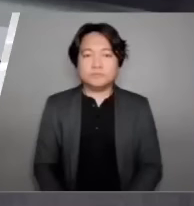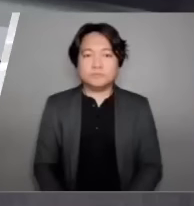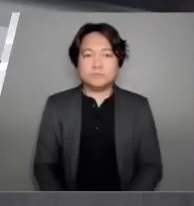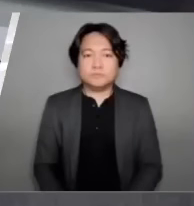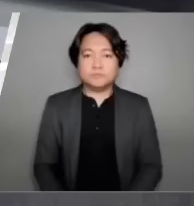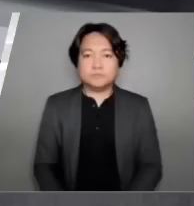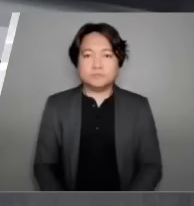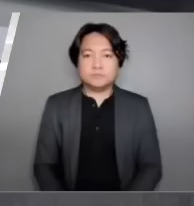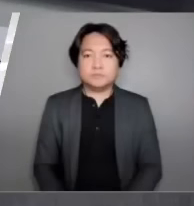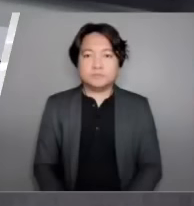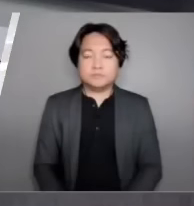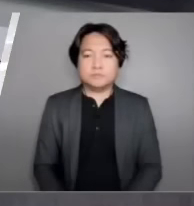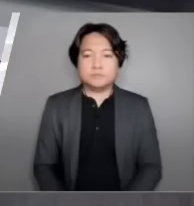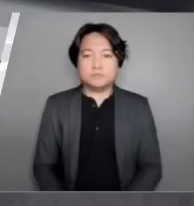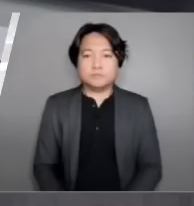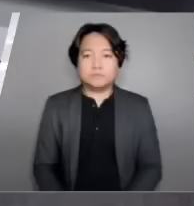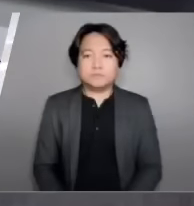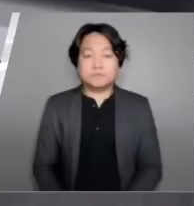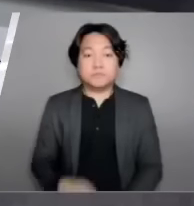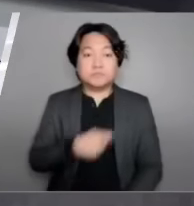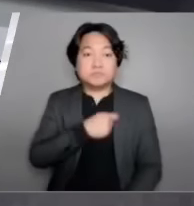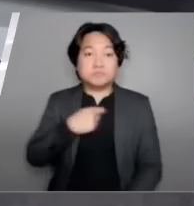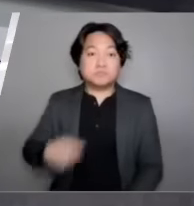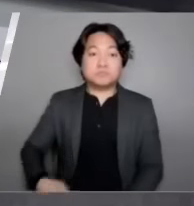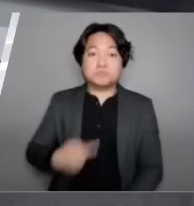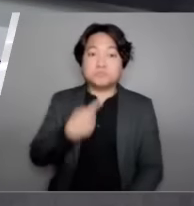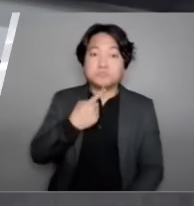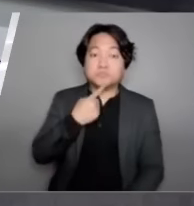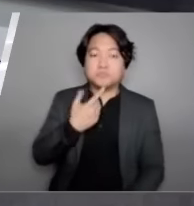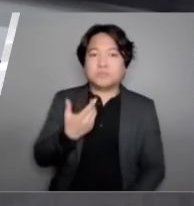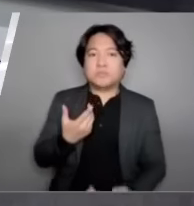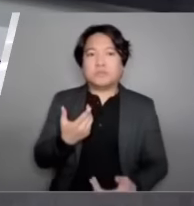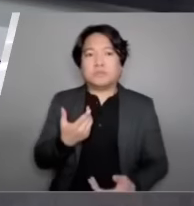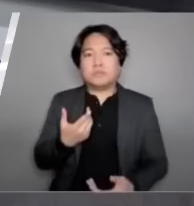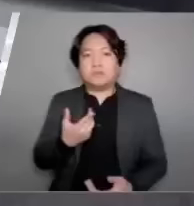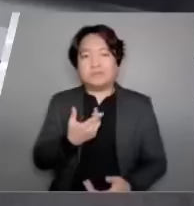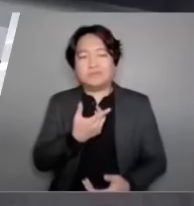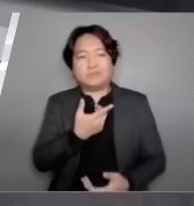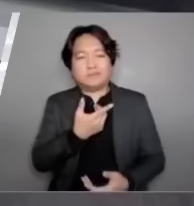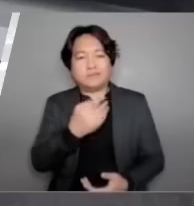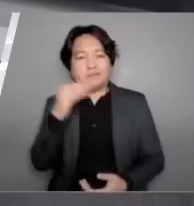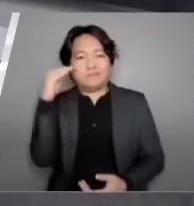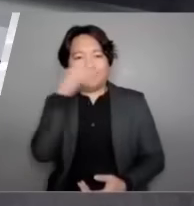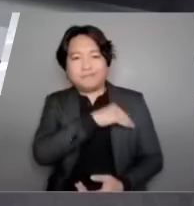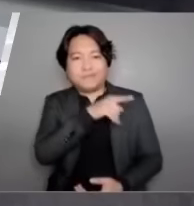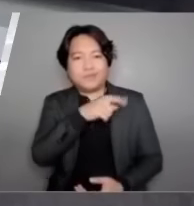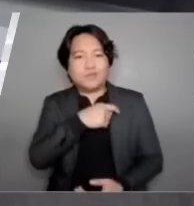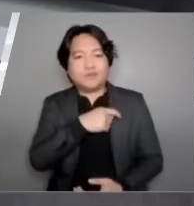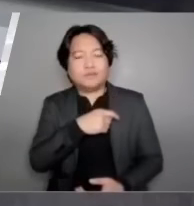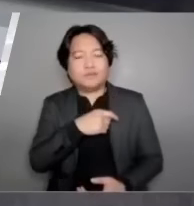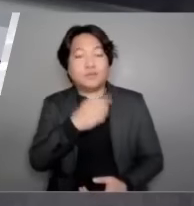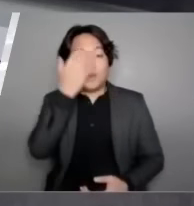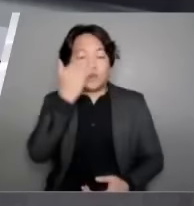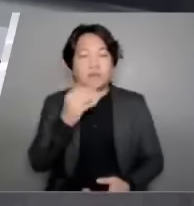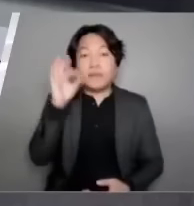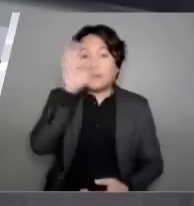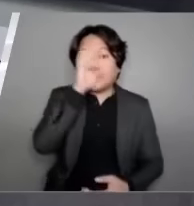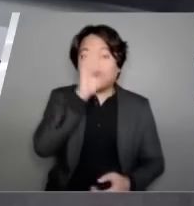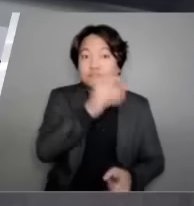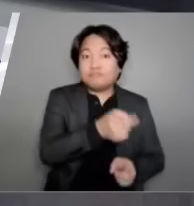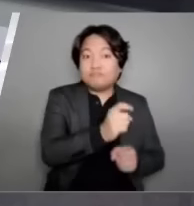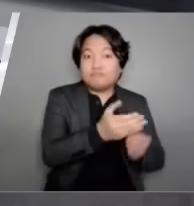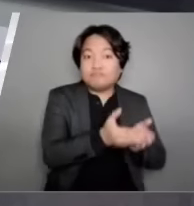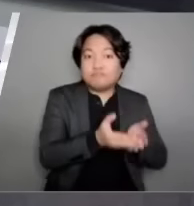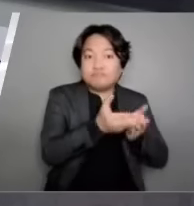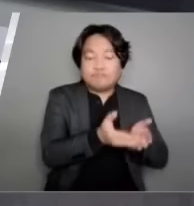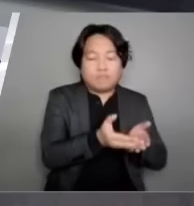Kasinungalingan daw ang pahayag ng China na mga Chino ang sumagip sa mga Pinoy nang sumabog ang makina ng sinasakyan nilang bangka sa Panatag Shoal. Giit